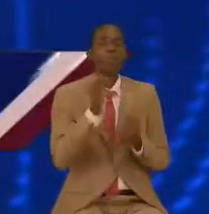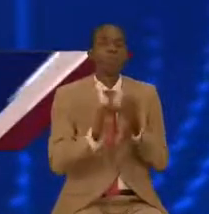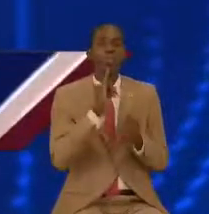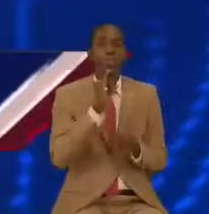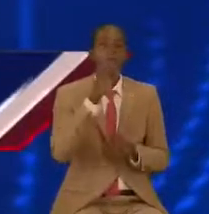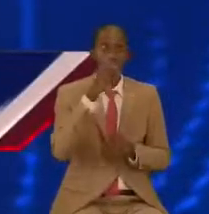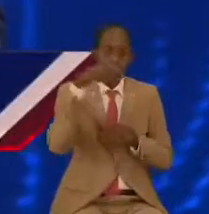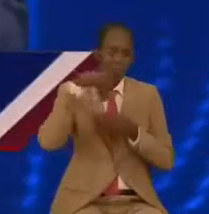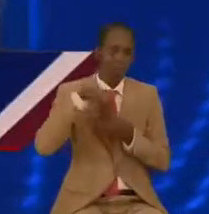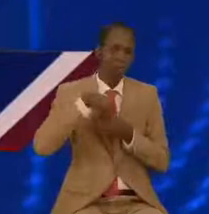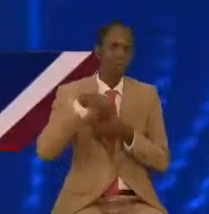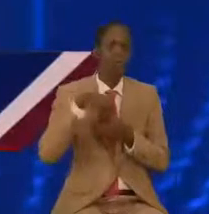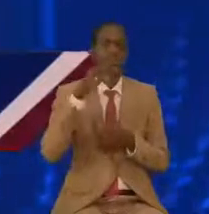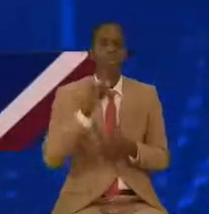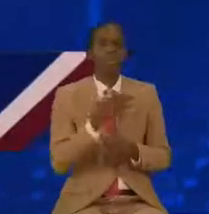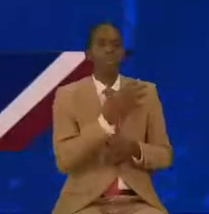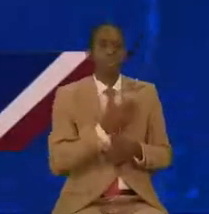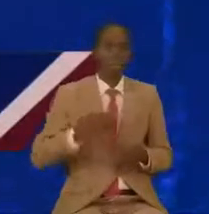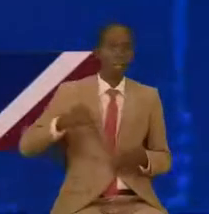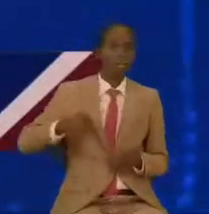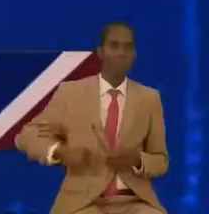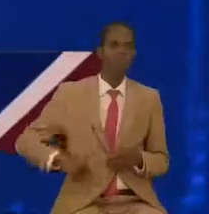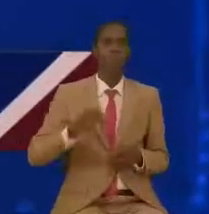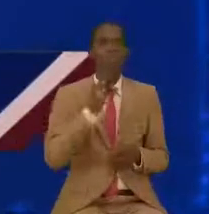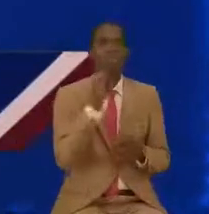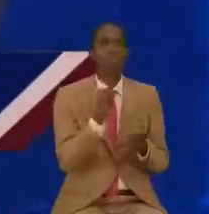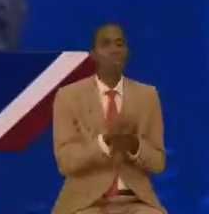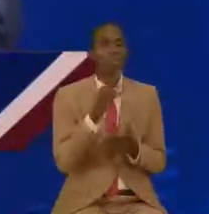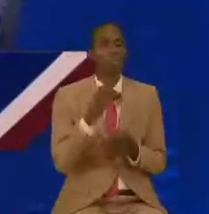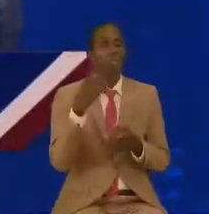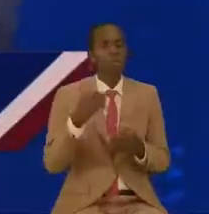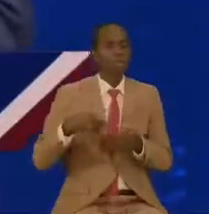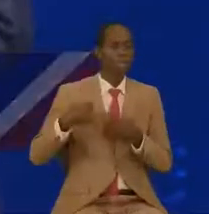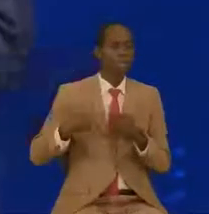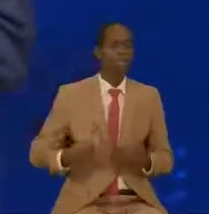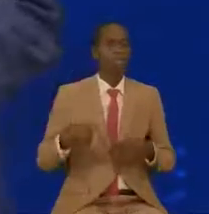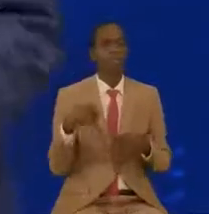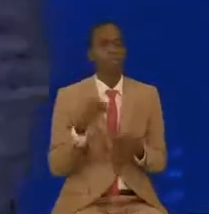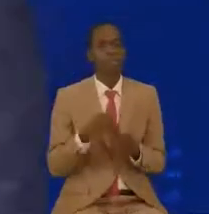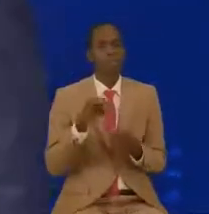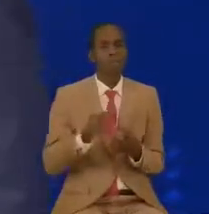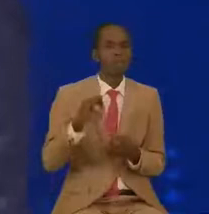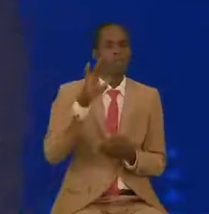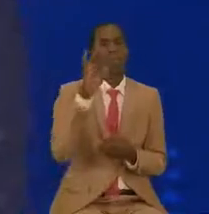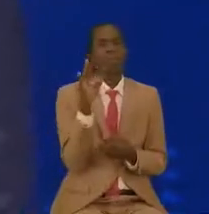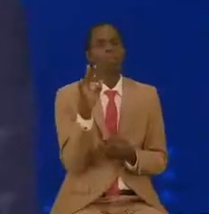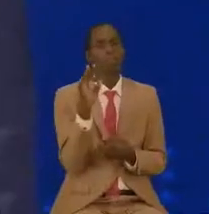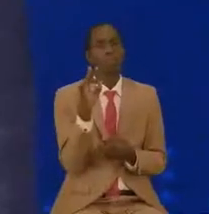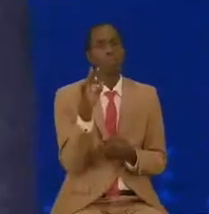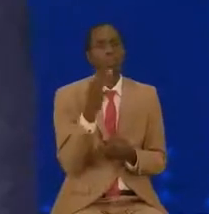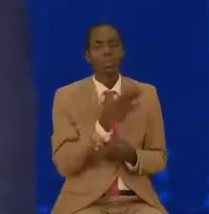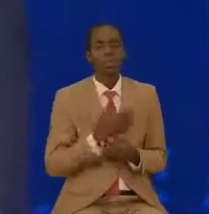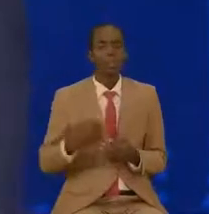Voici le vrai Israël de Dieu. Et la circoncision, c'est celle du cœur,